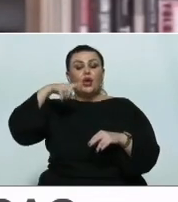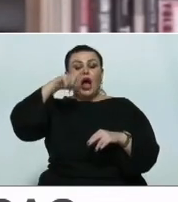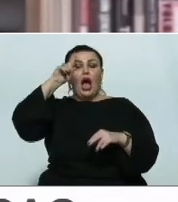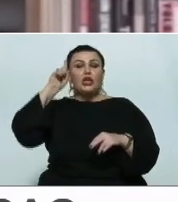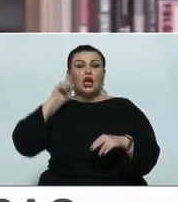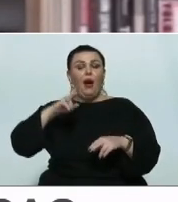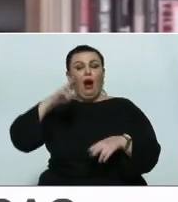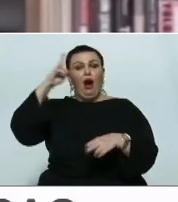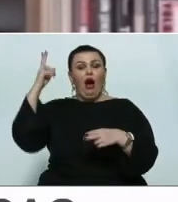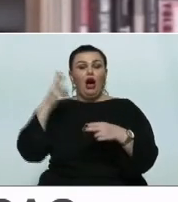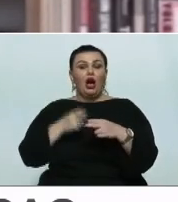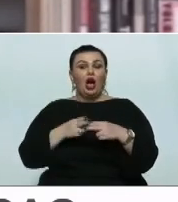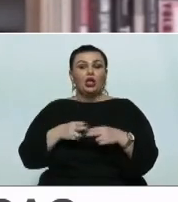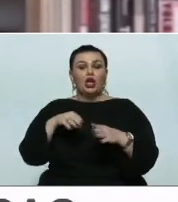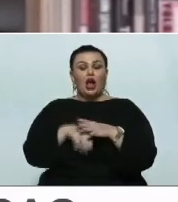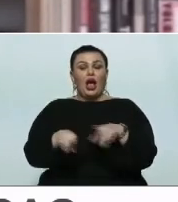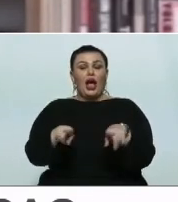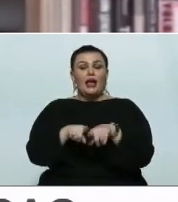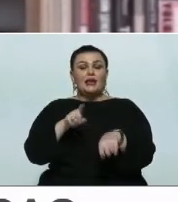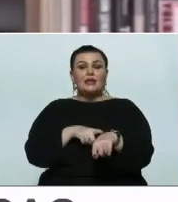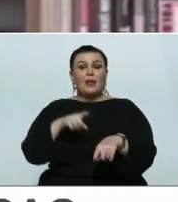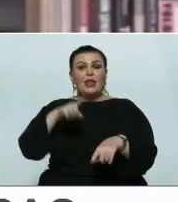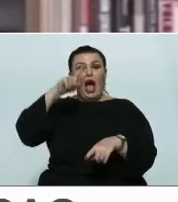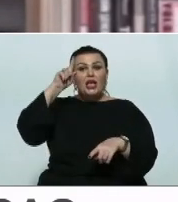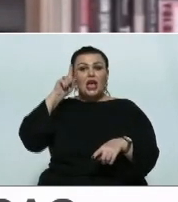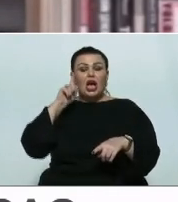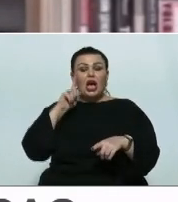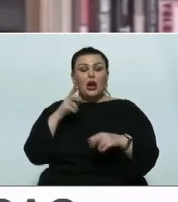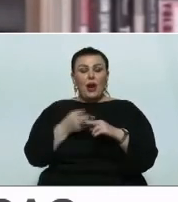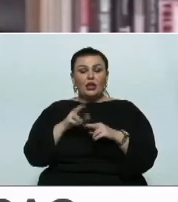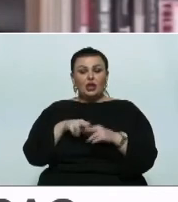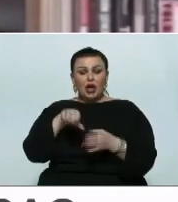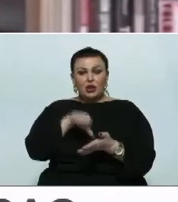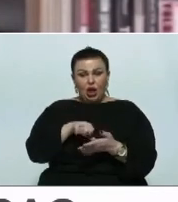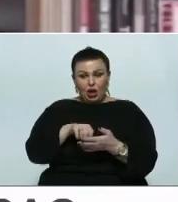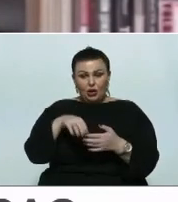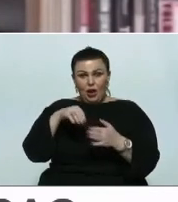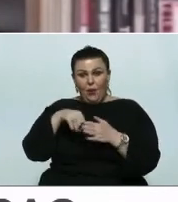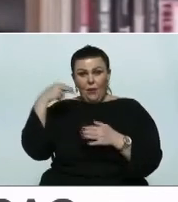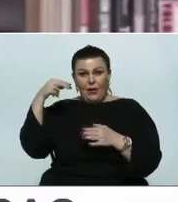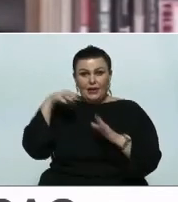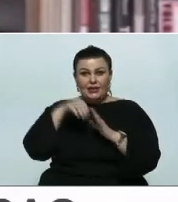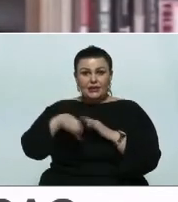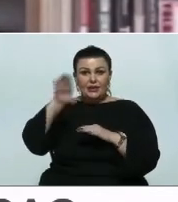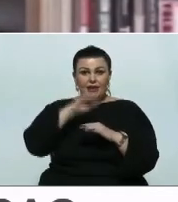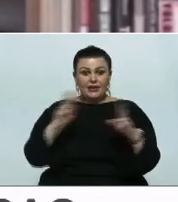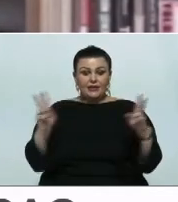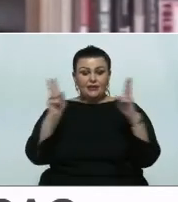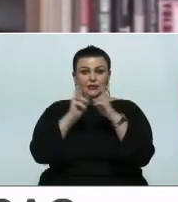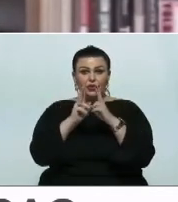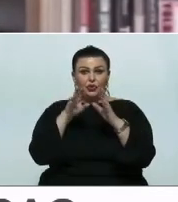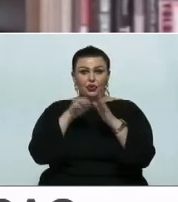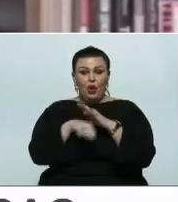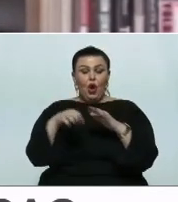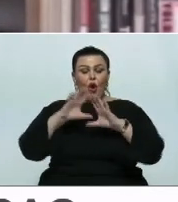bunun kardeşliği de aynı zamanda Azerbaycan'daki törende Cumhurbaşkanlarının ikisinin bir araya gelmek suretiyle bunu